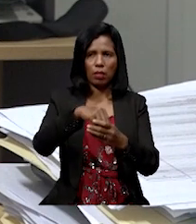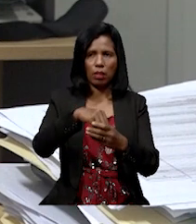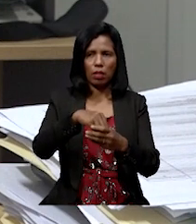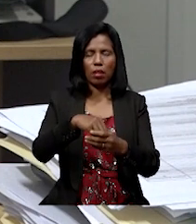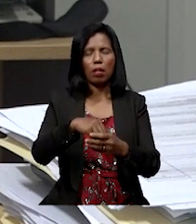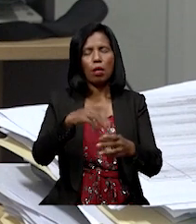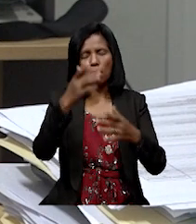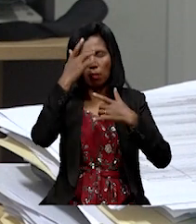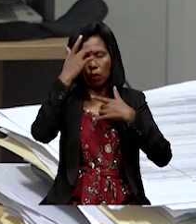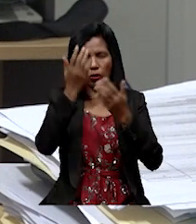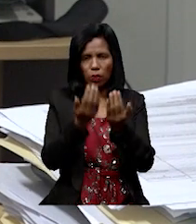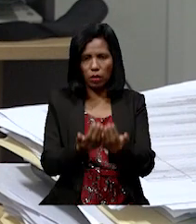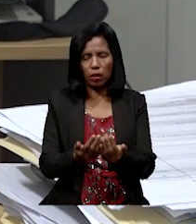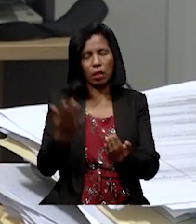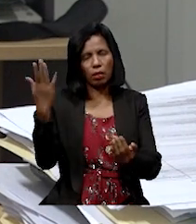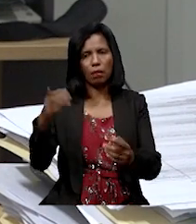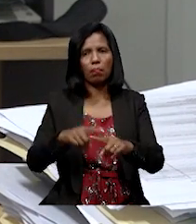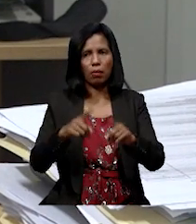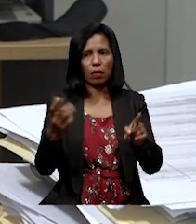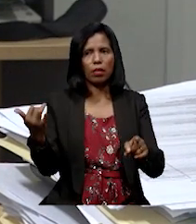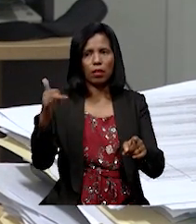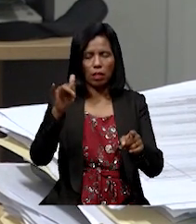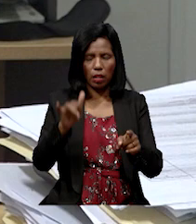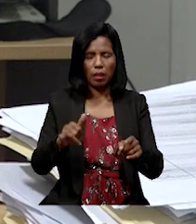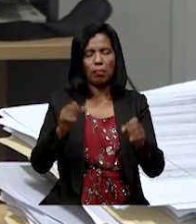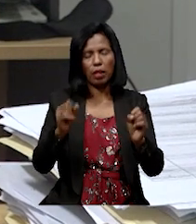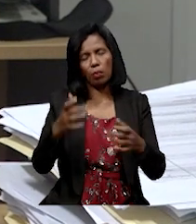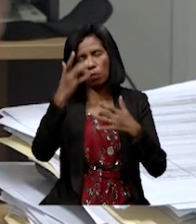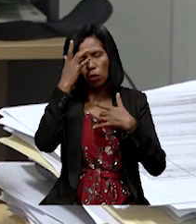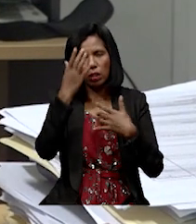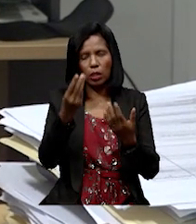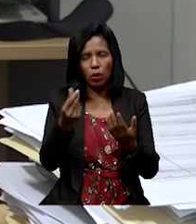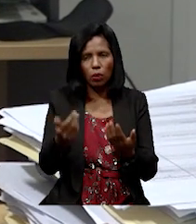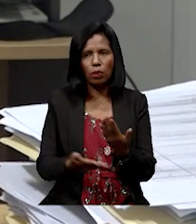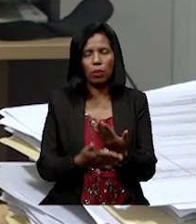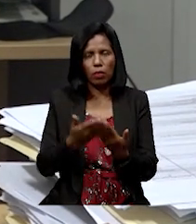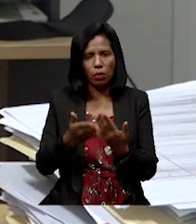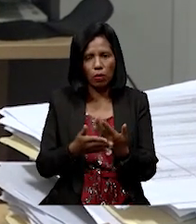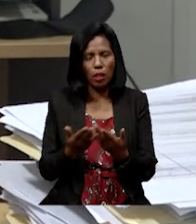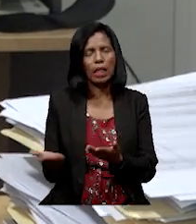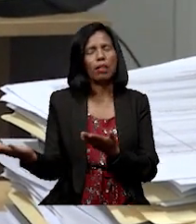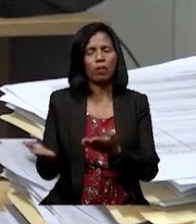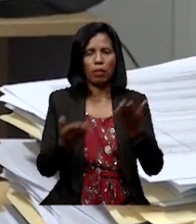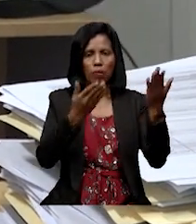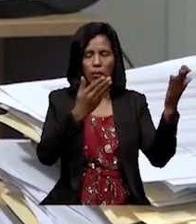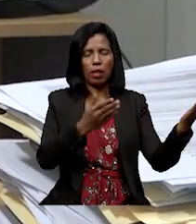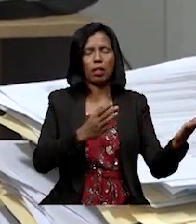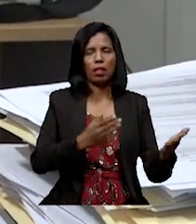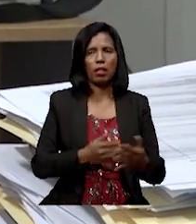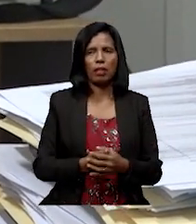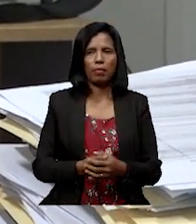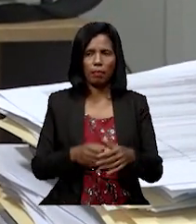crítico sira né ba mas be sira né be moderado ita be laru ko bahan ba para espaço né iha iha hospital